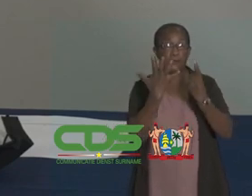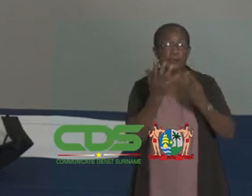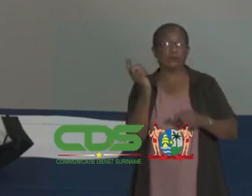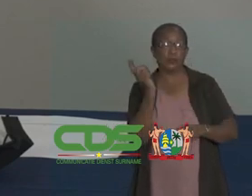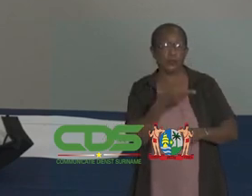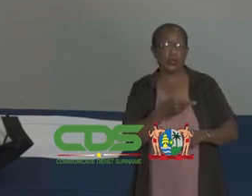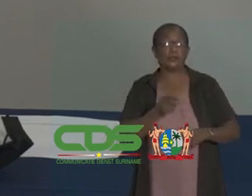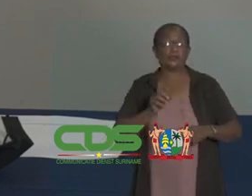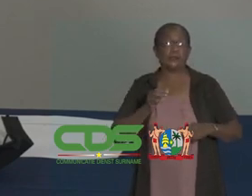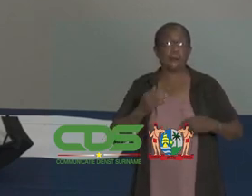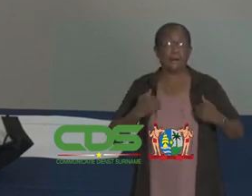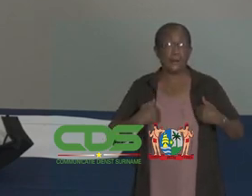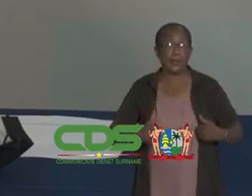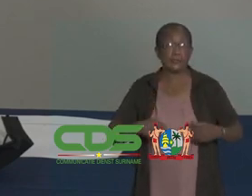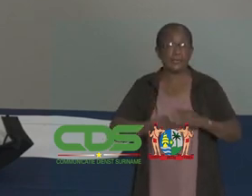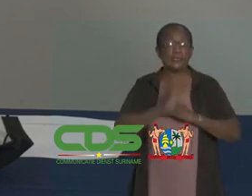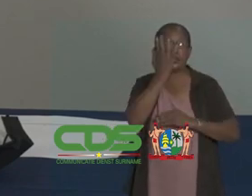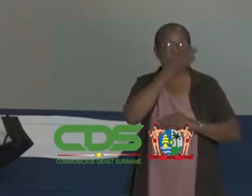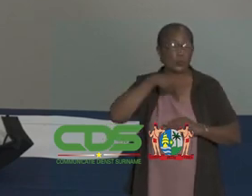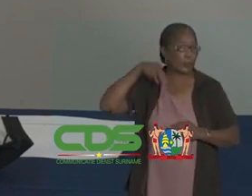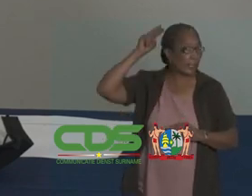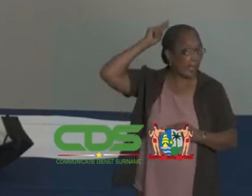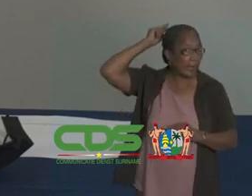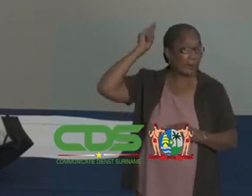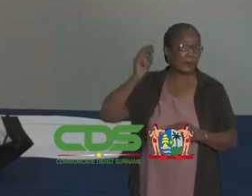mensen in Suriname